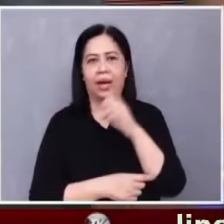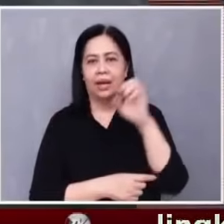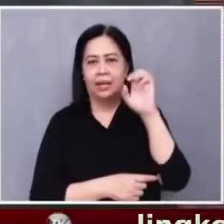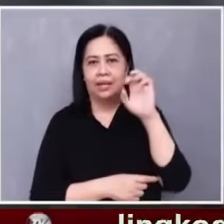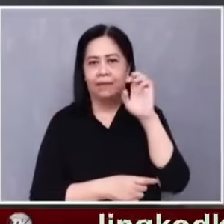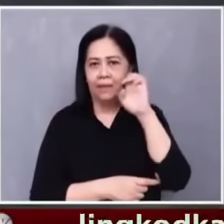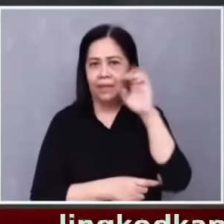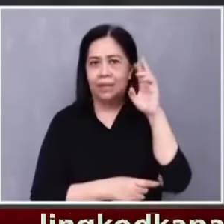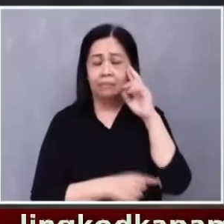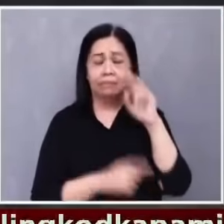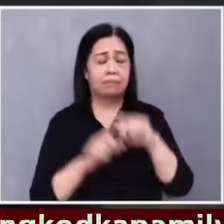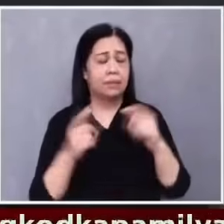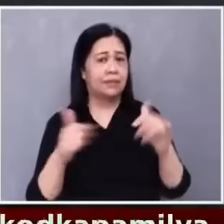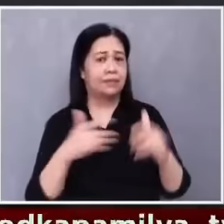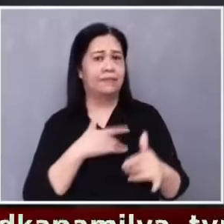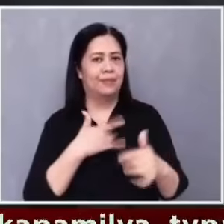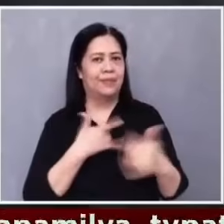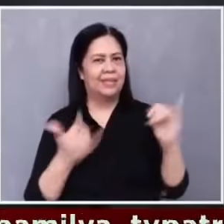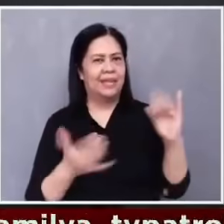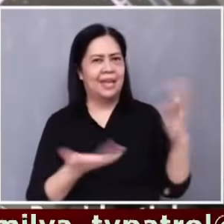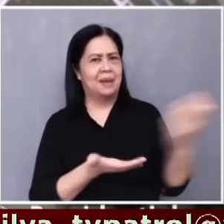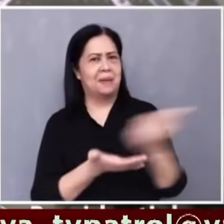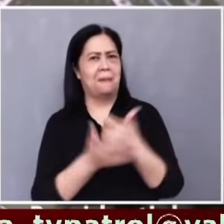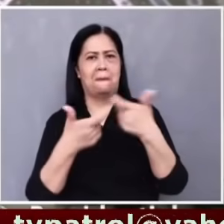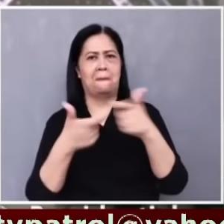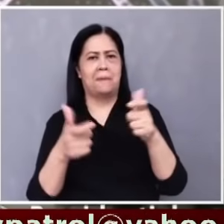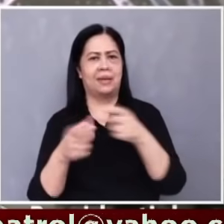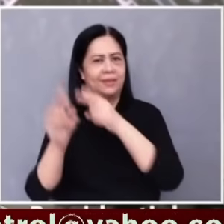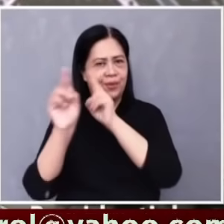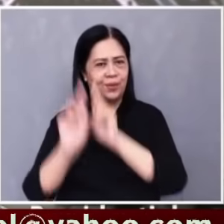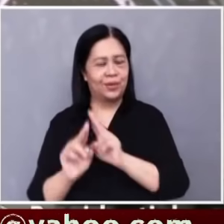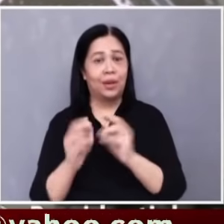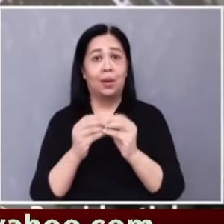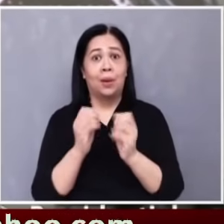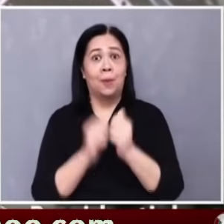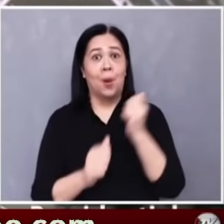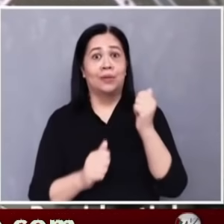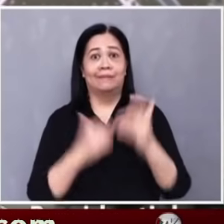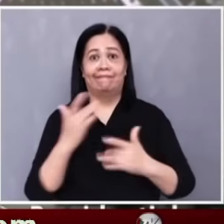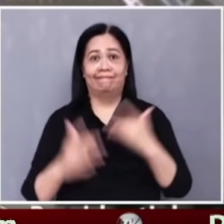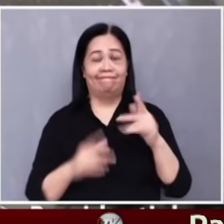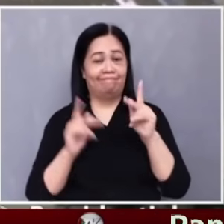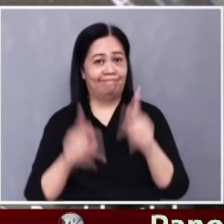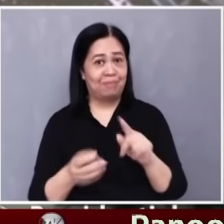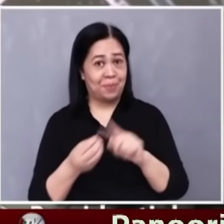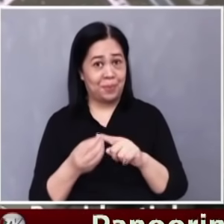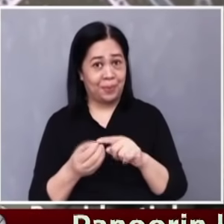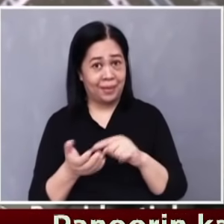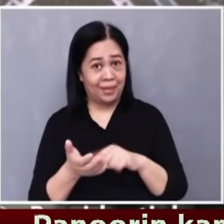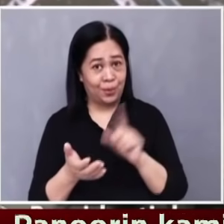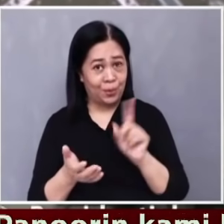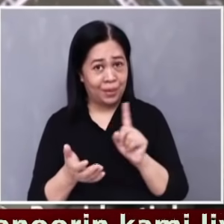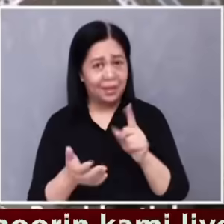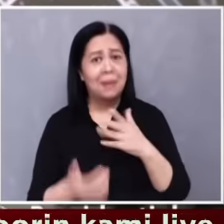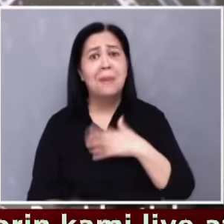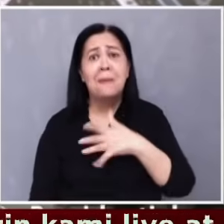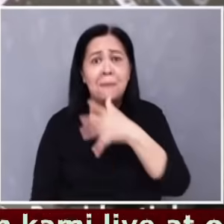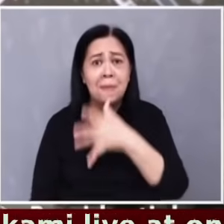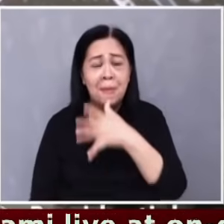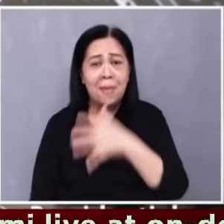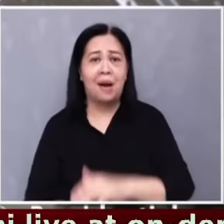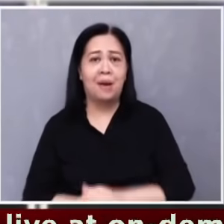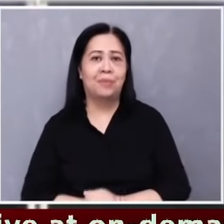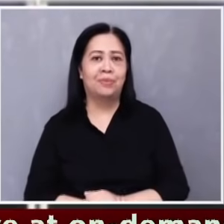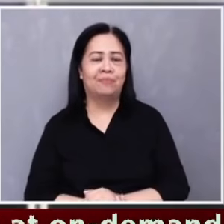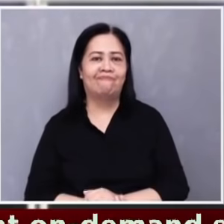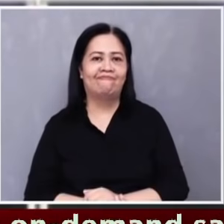pa rin nila, nakakuha sila ng malaking parangal. The most excited person about this was my mom.